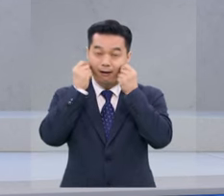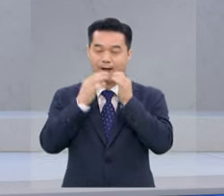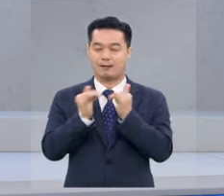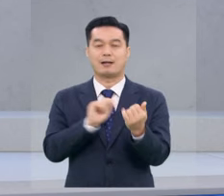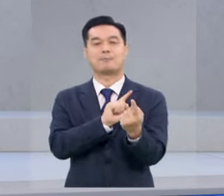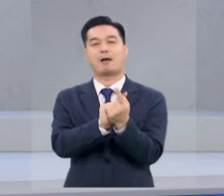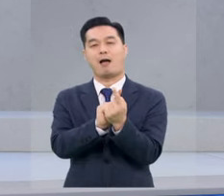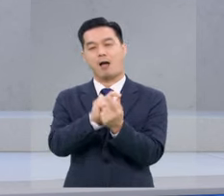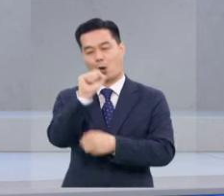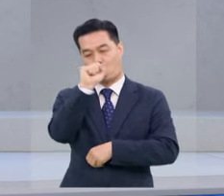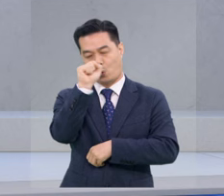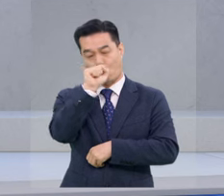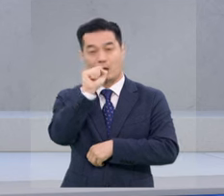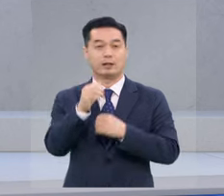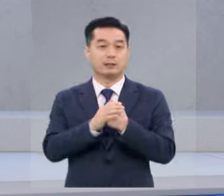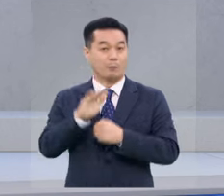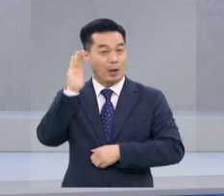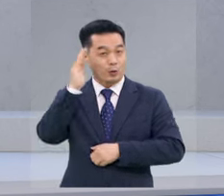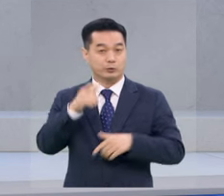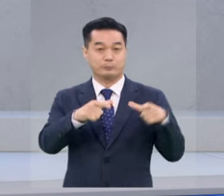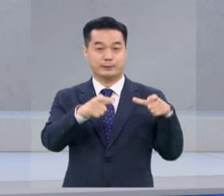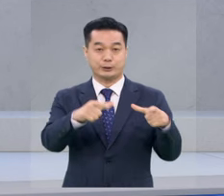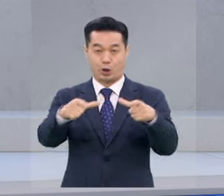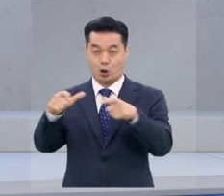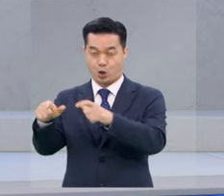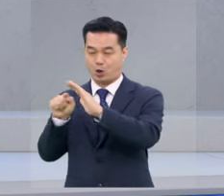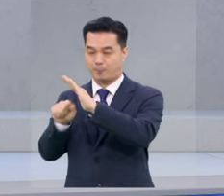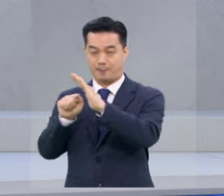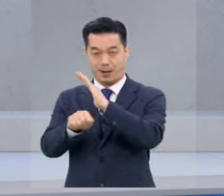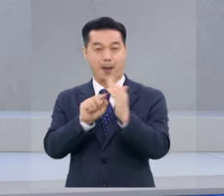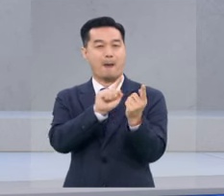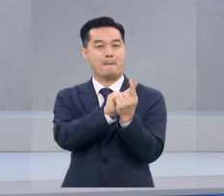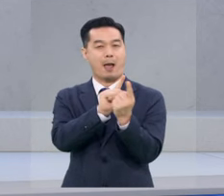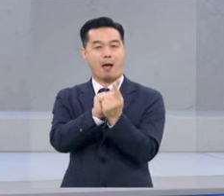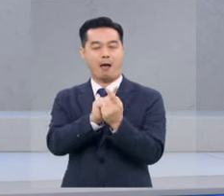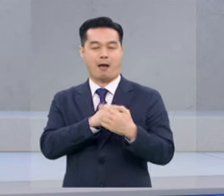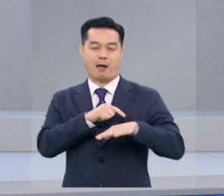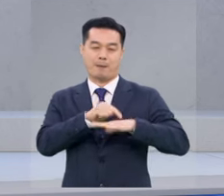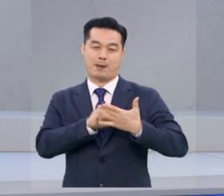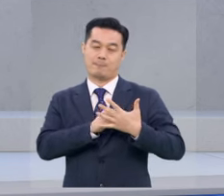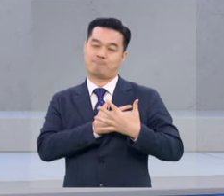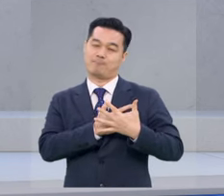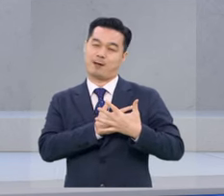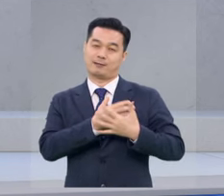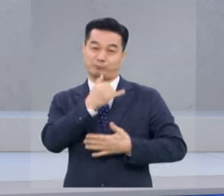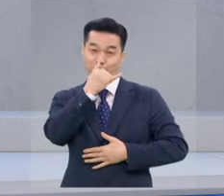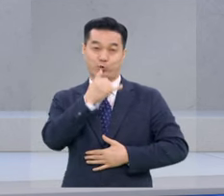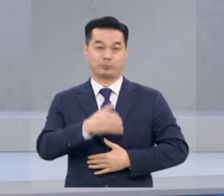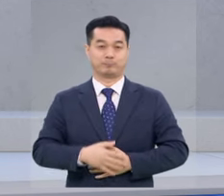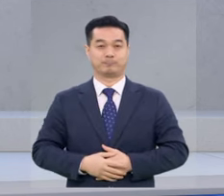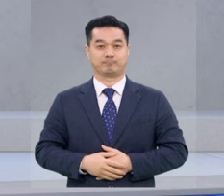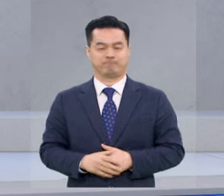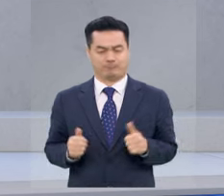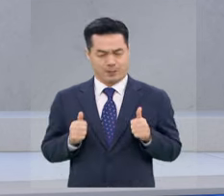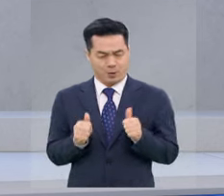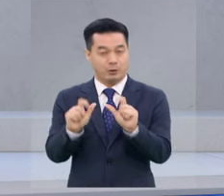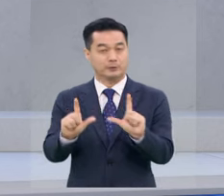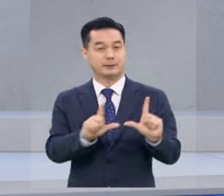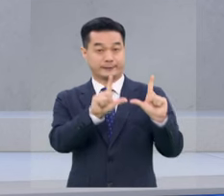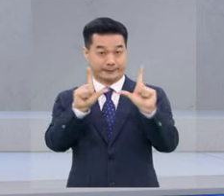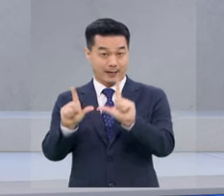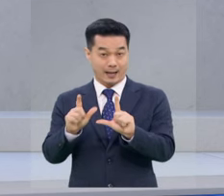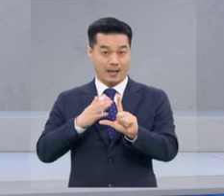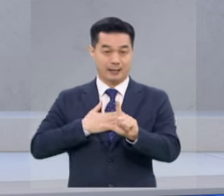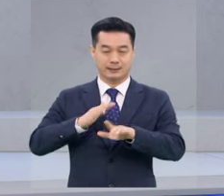좋아하는 성격이라 요즘 지역구 주민들을 만나는 일에 마음이 설렙니다 성실히 살아가는 주민들이 제